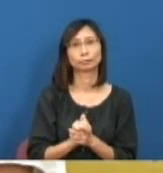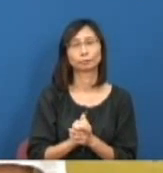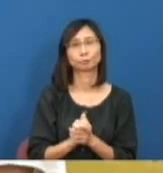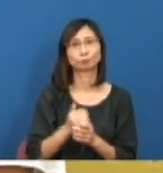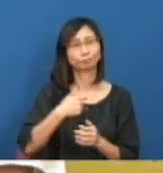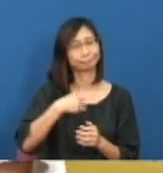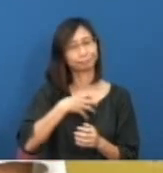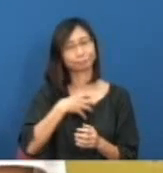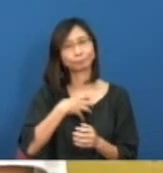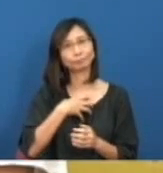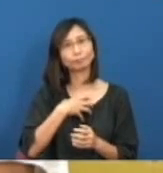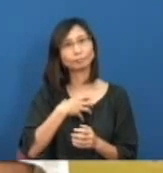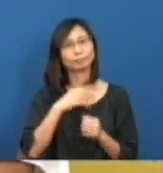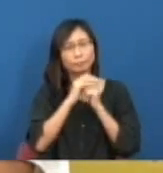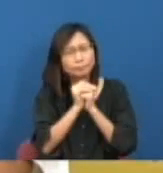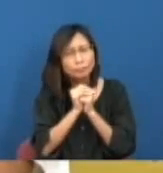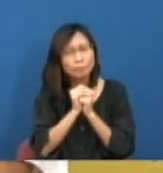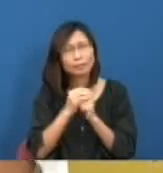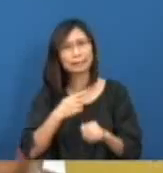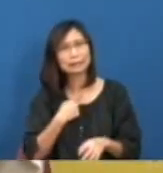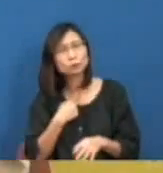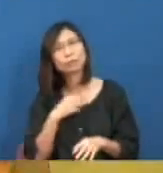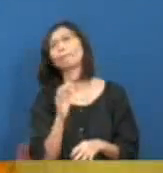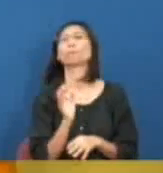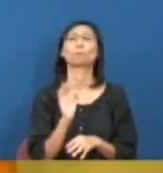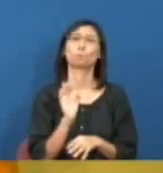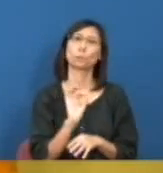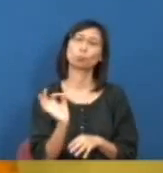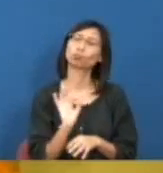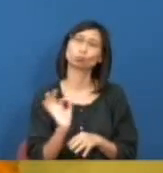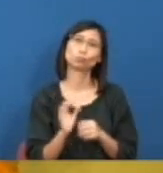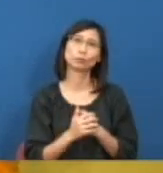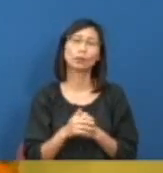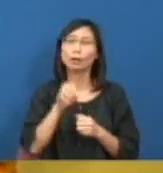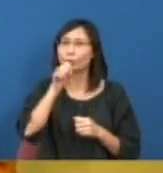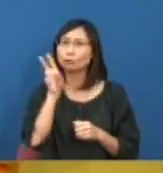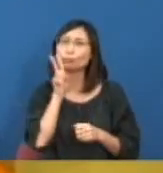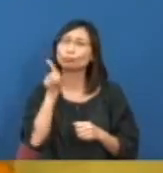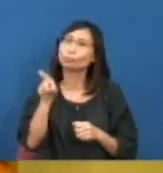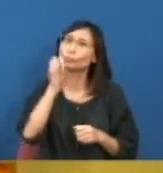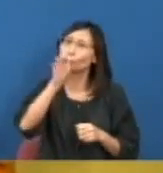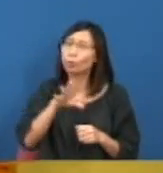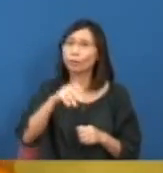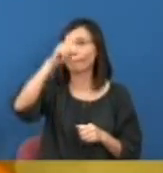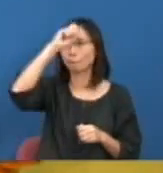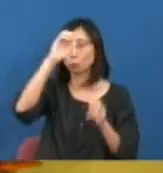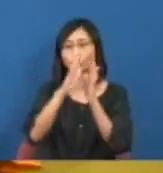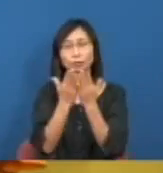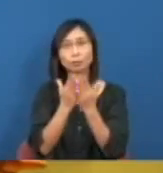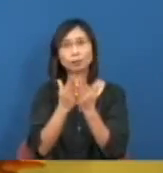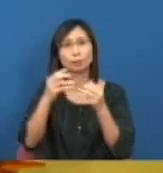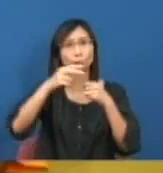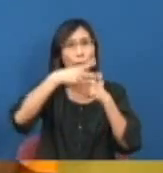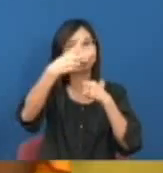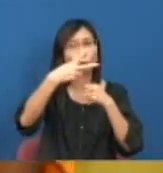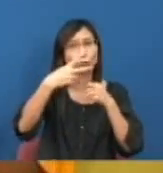即係我覺得真係冇得苛求，因為回憶錄就是佢回憶啫嘛。 唔係，同埋我諗，當然你話一本回憶錄本身究竟可唔可以做到兩個部分，就係、是、第一個部分就